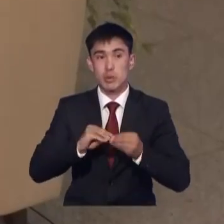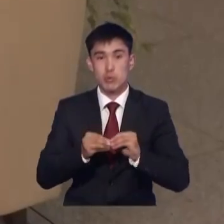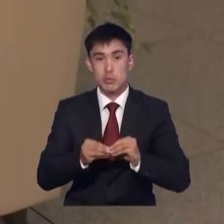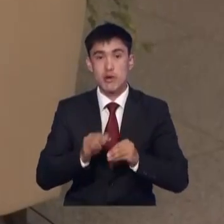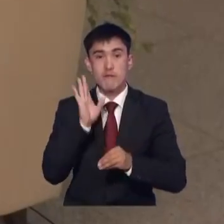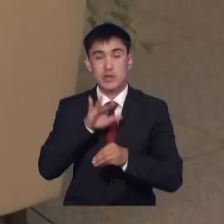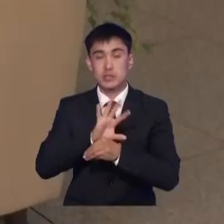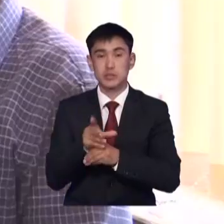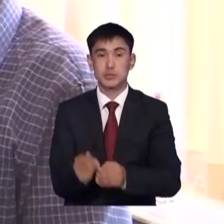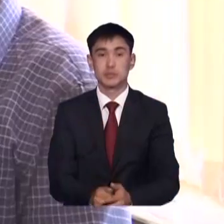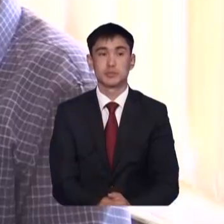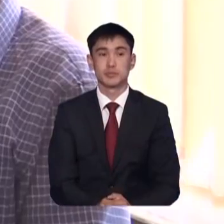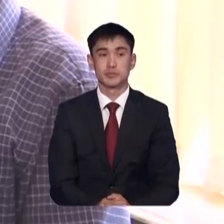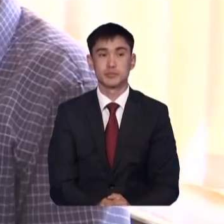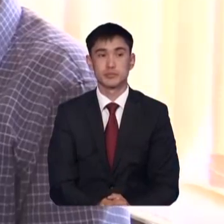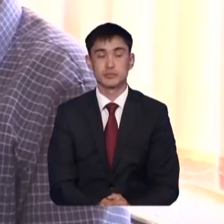водоснабжением